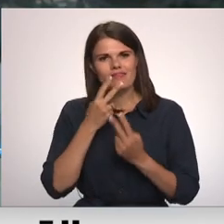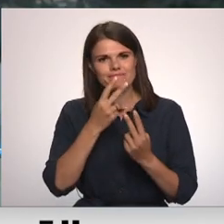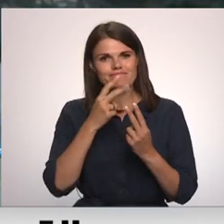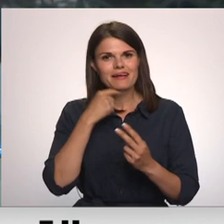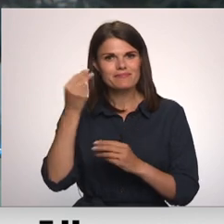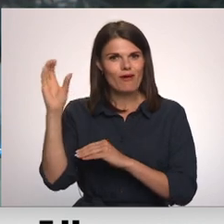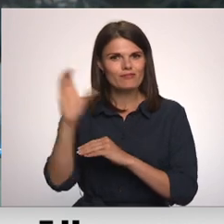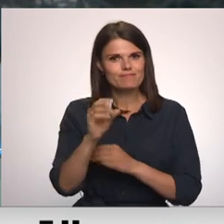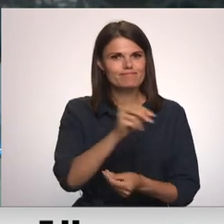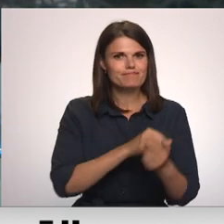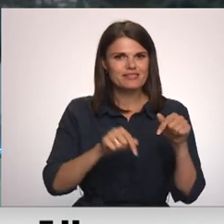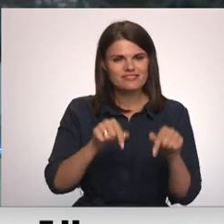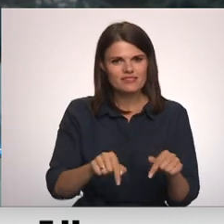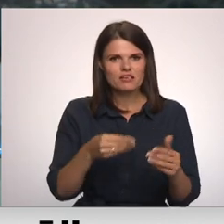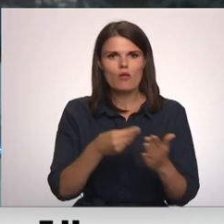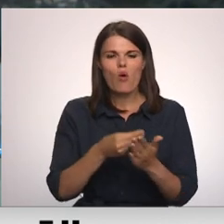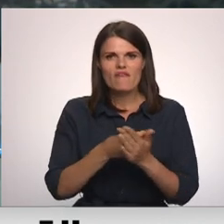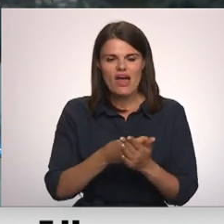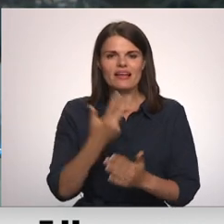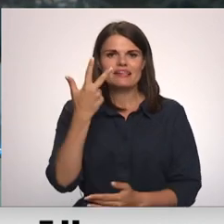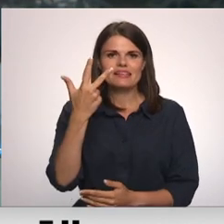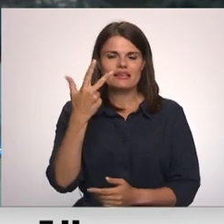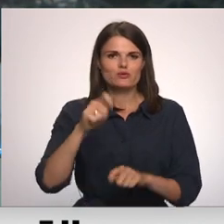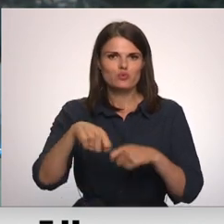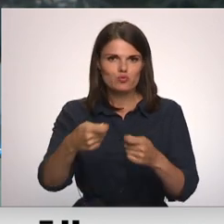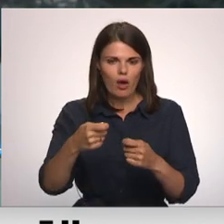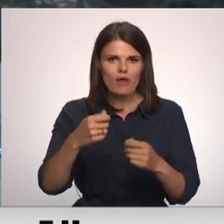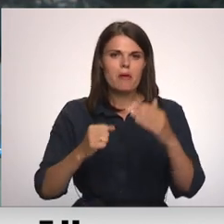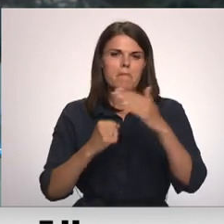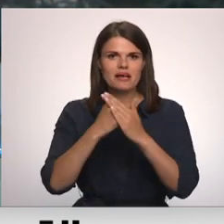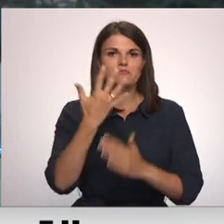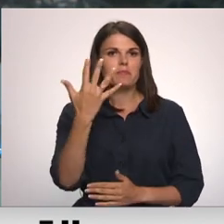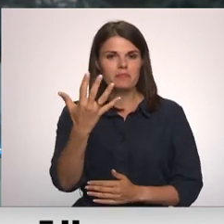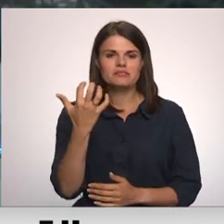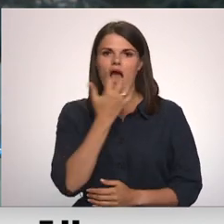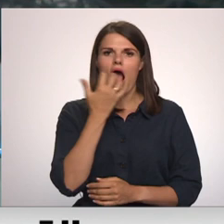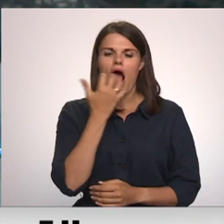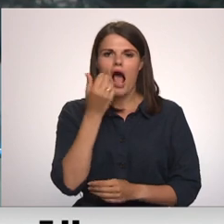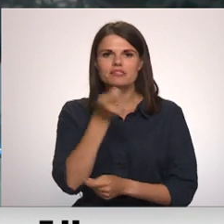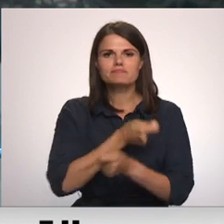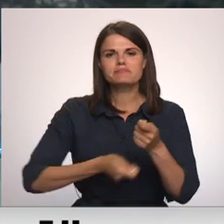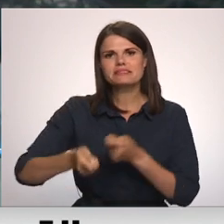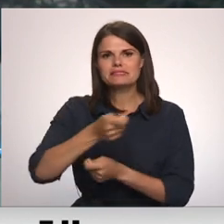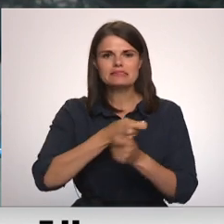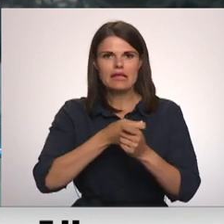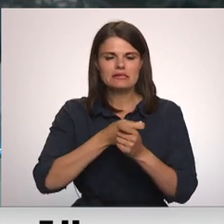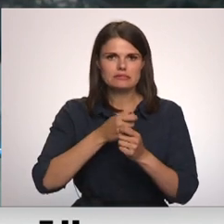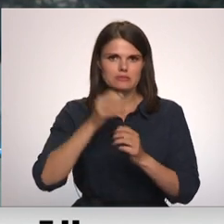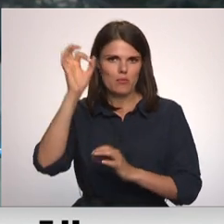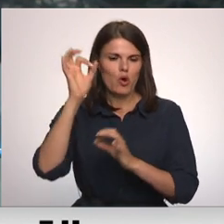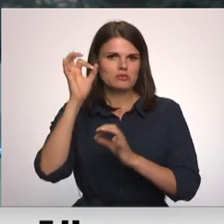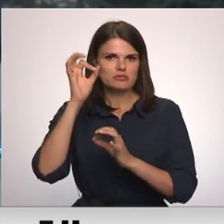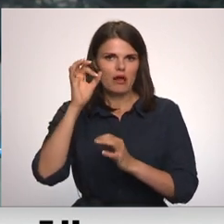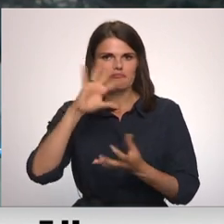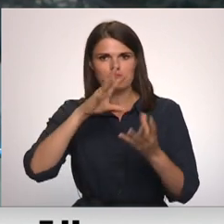investīcijām novērtējuši ar 3 ballēm 5 ballu skalā. Tāda ir jaunākā ārvalstu investīcijas vides indeksa dati.